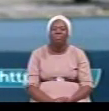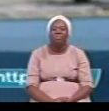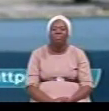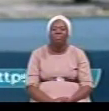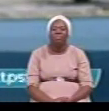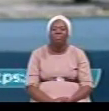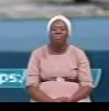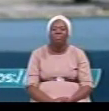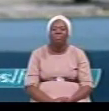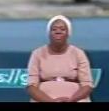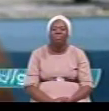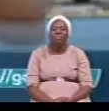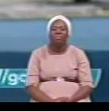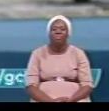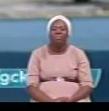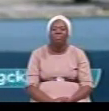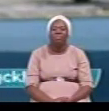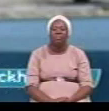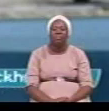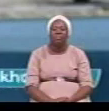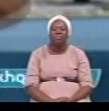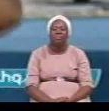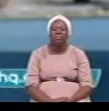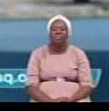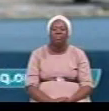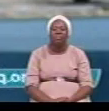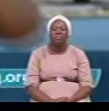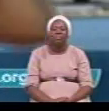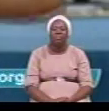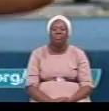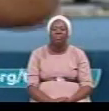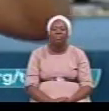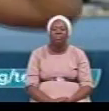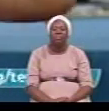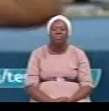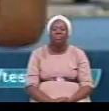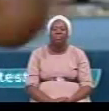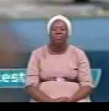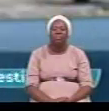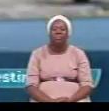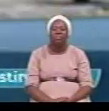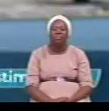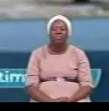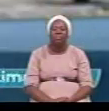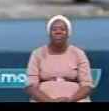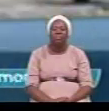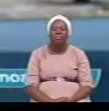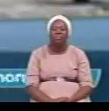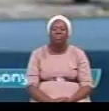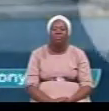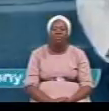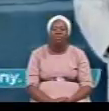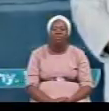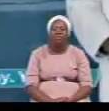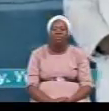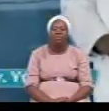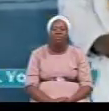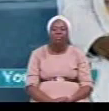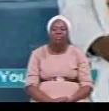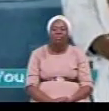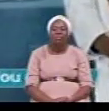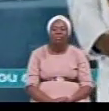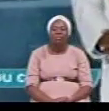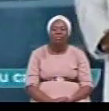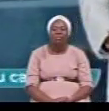so. So ndaka hoshita so kwanza kwangu ndati kwanza wababutoko ndaka hoso la